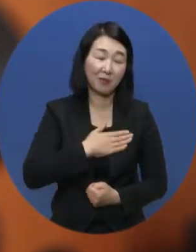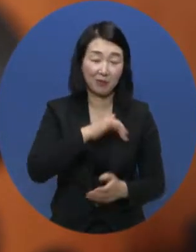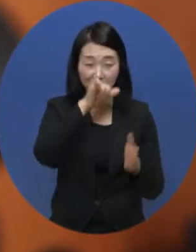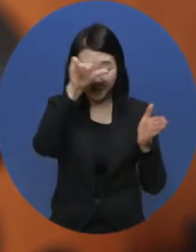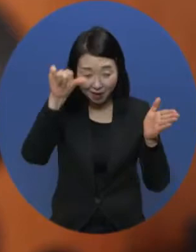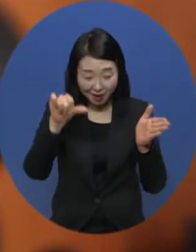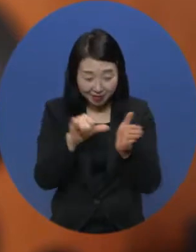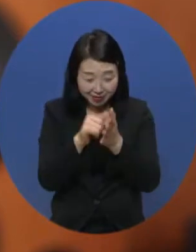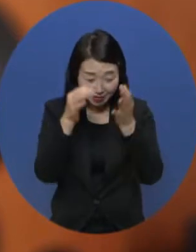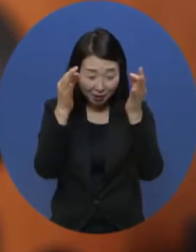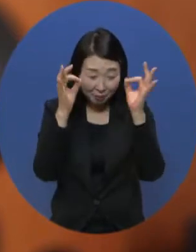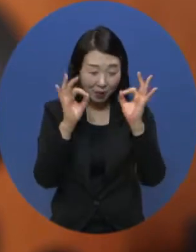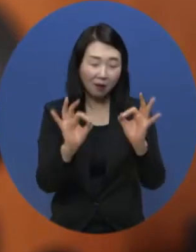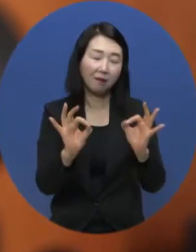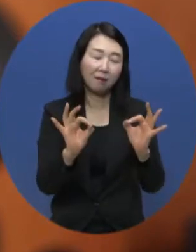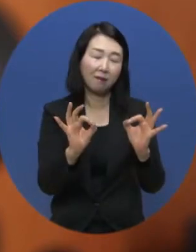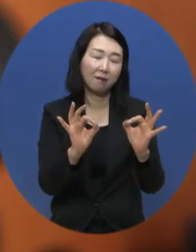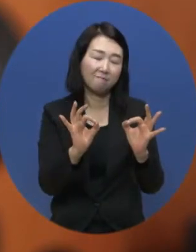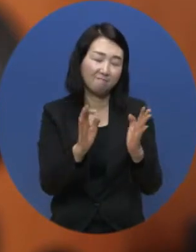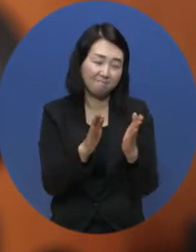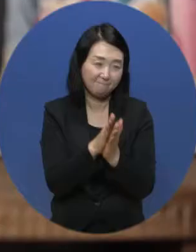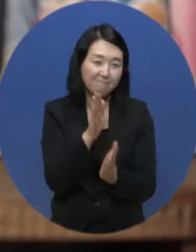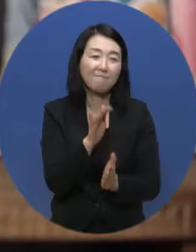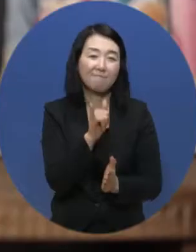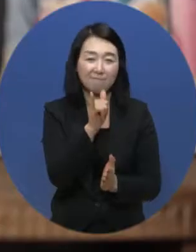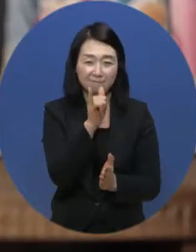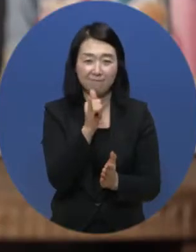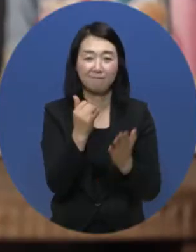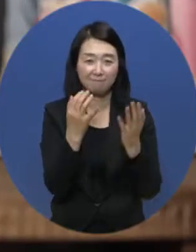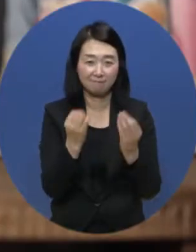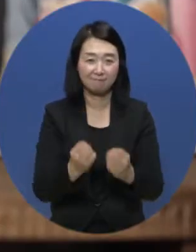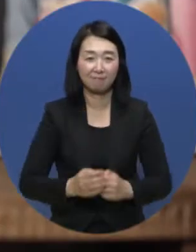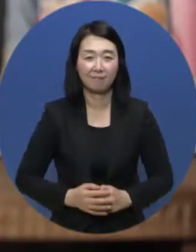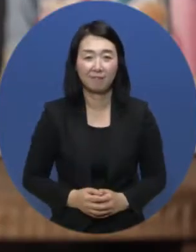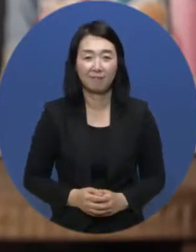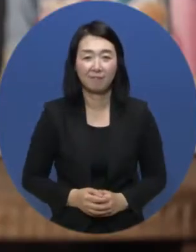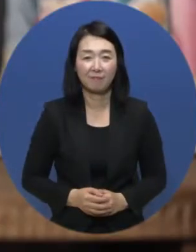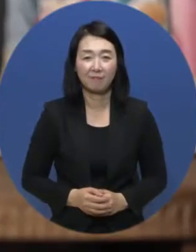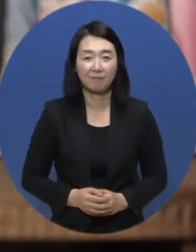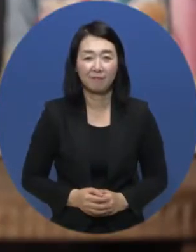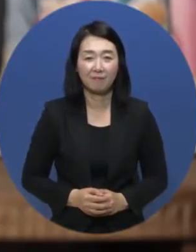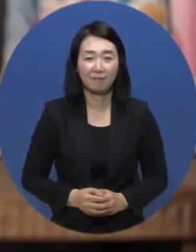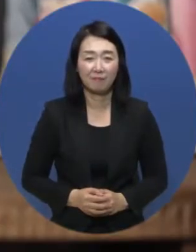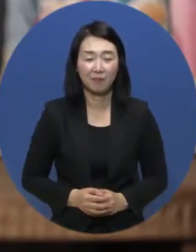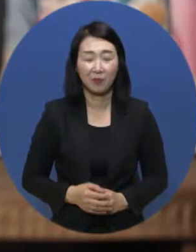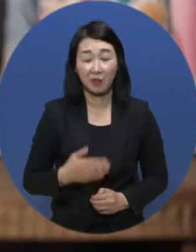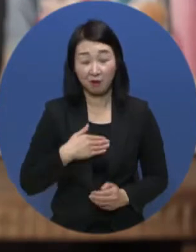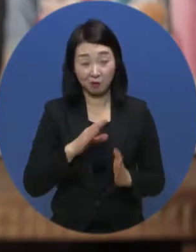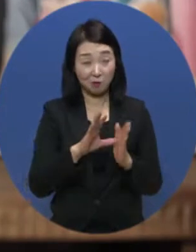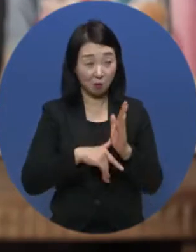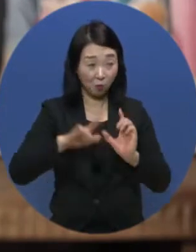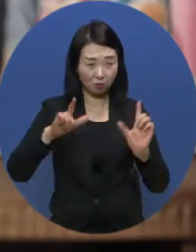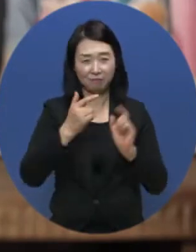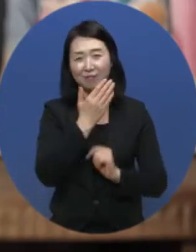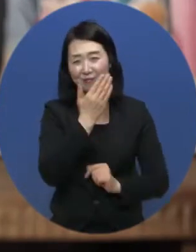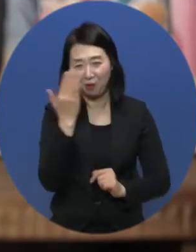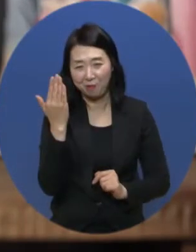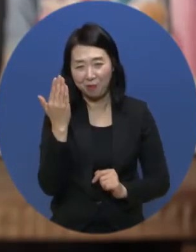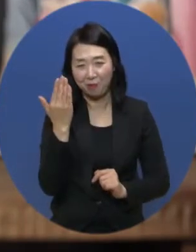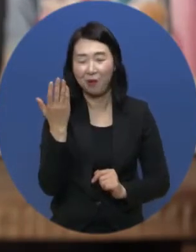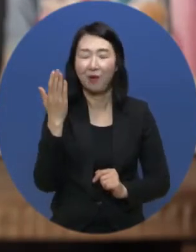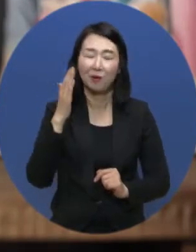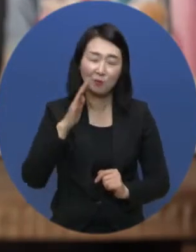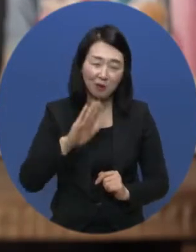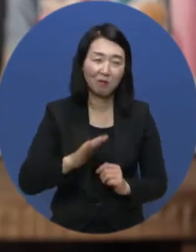의욕이 넘쳤던 시기가 아니었나 그렇게 기억이 됩니다. 그 당시에는 젊기도 했지만 무엇이든